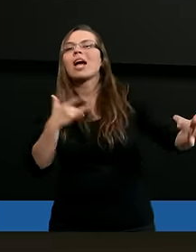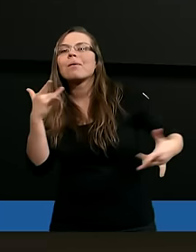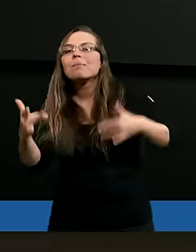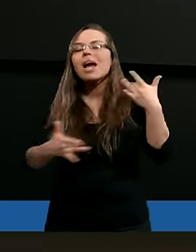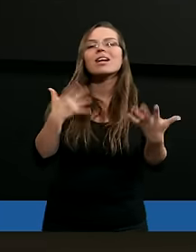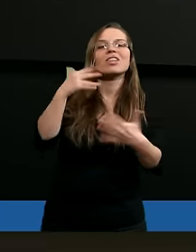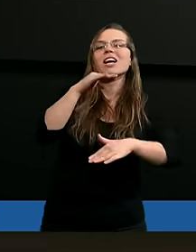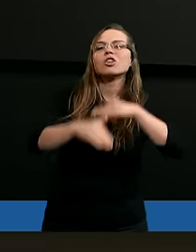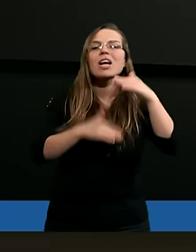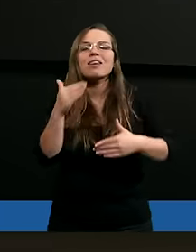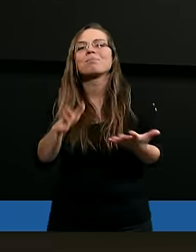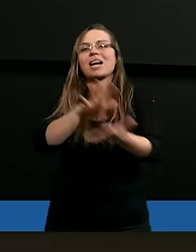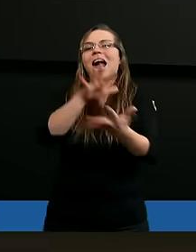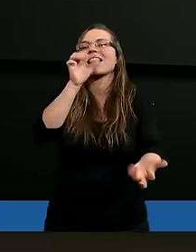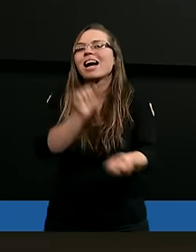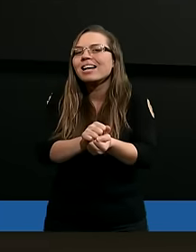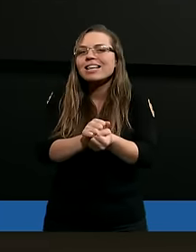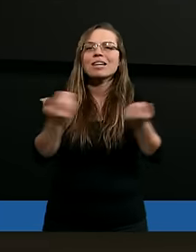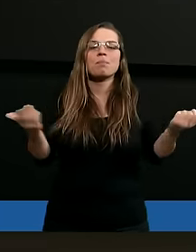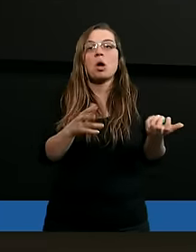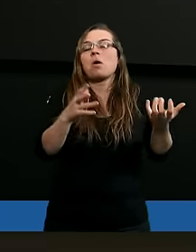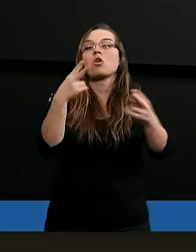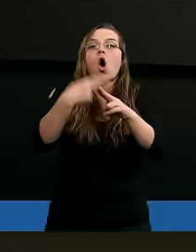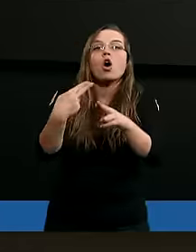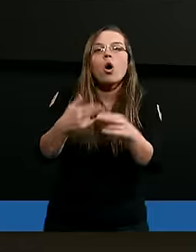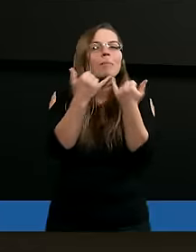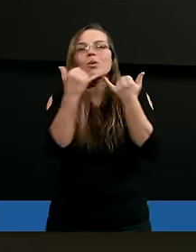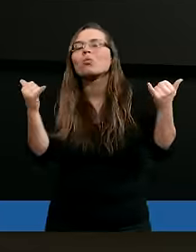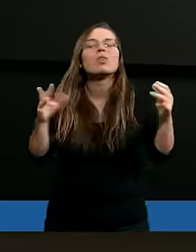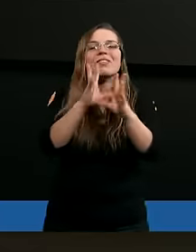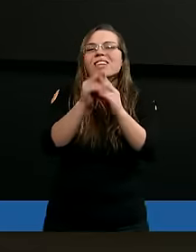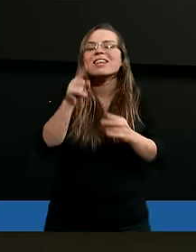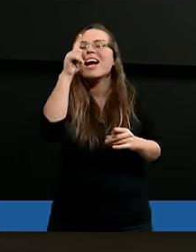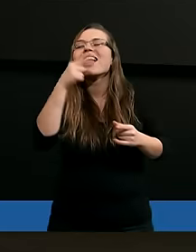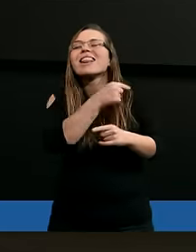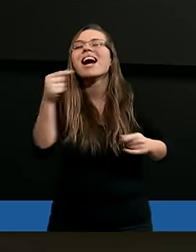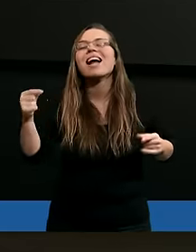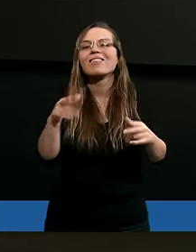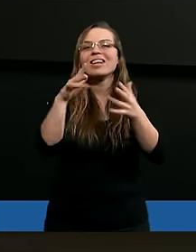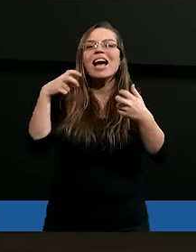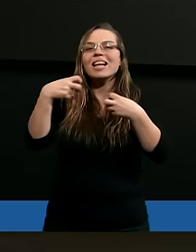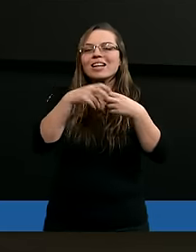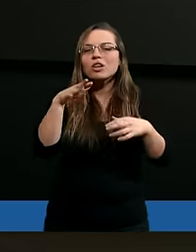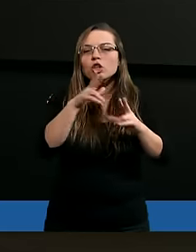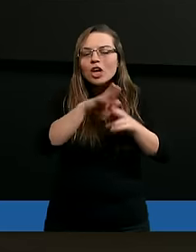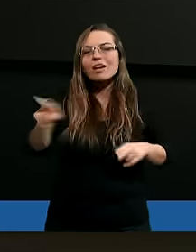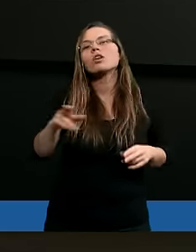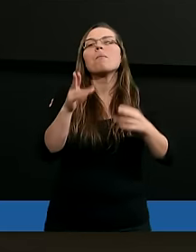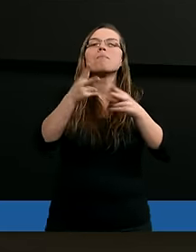cierpienie, nieszczęścia, kataklizmy, choroby, bardzo depresyjnie. I to mało tego, jeszcze taka pora